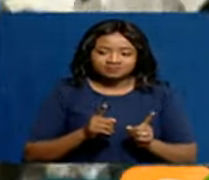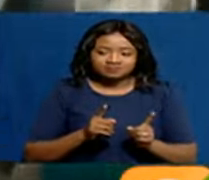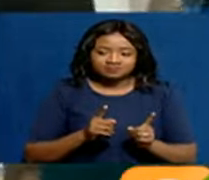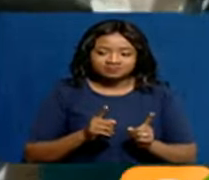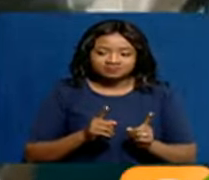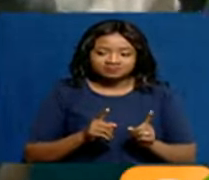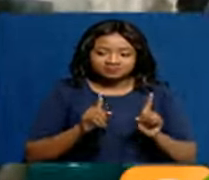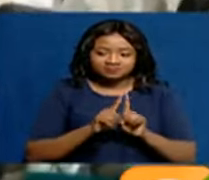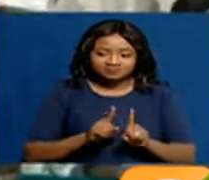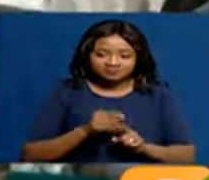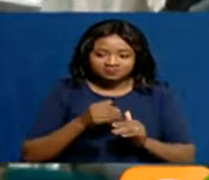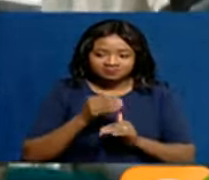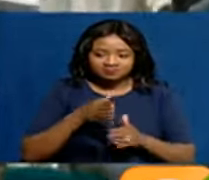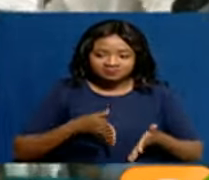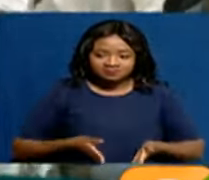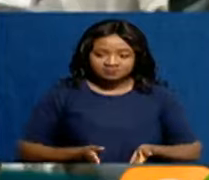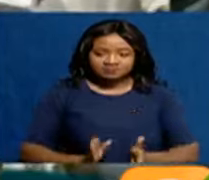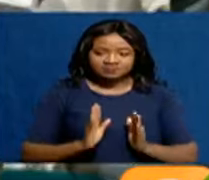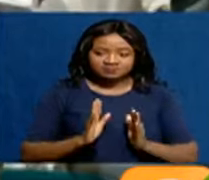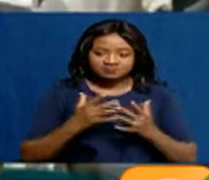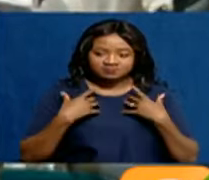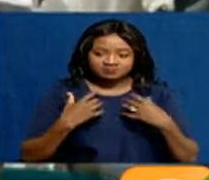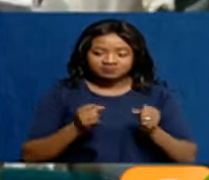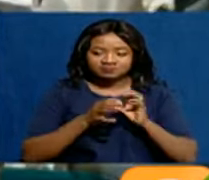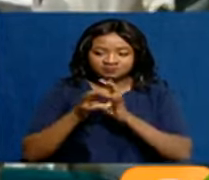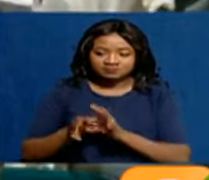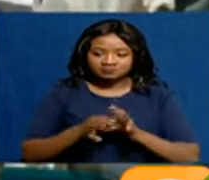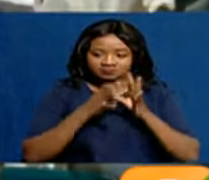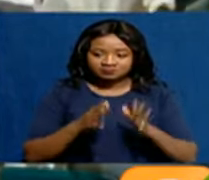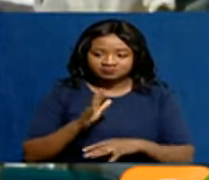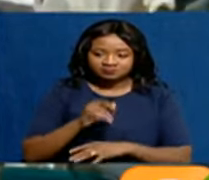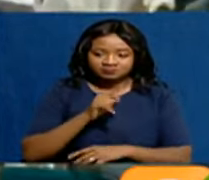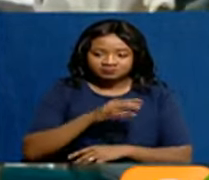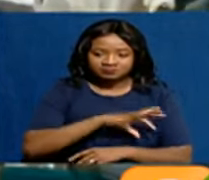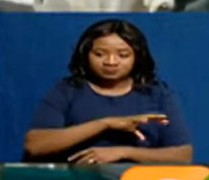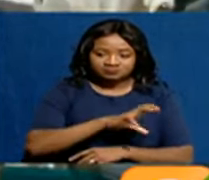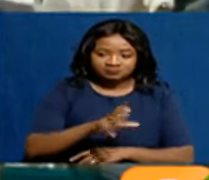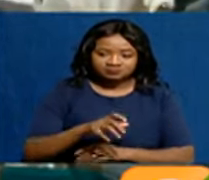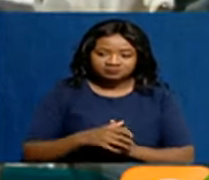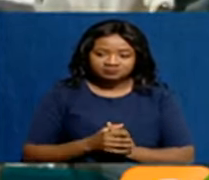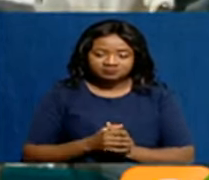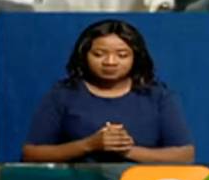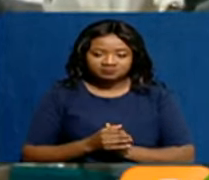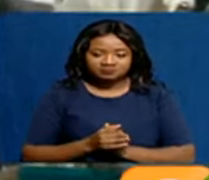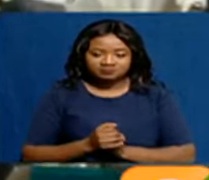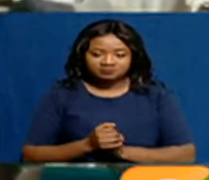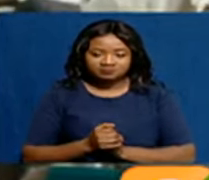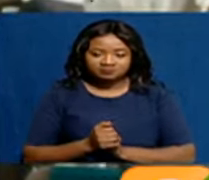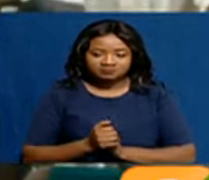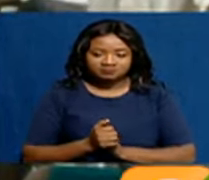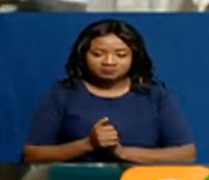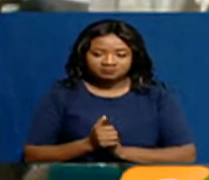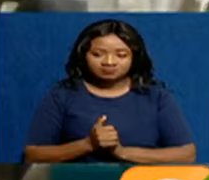by the reproductive health coordinator mwenye alikuwa anatoka sub county Kipkelion East sub county. Then